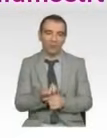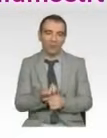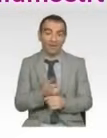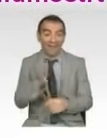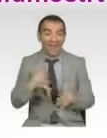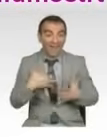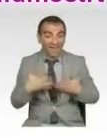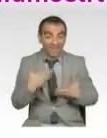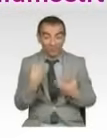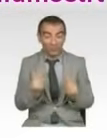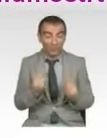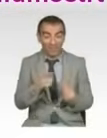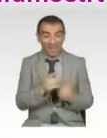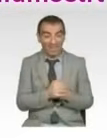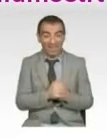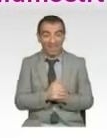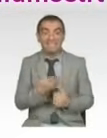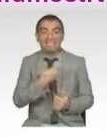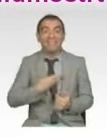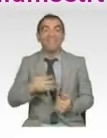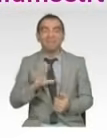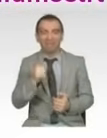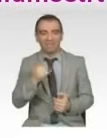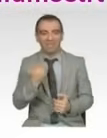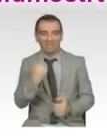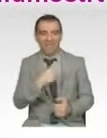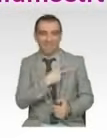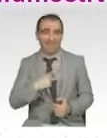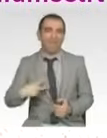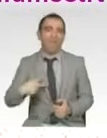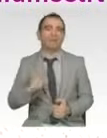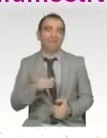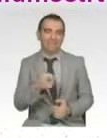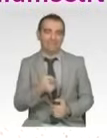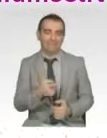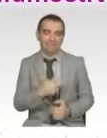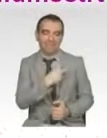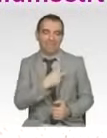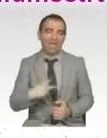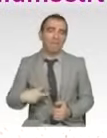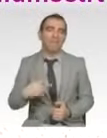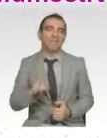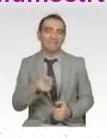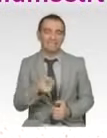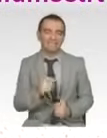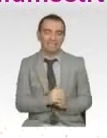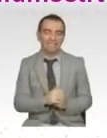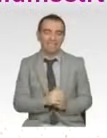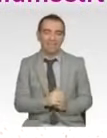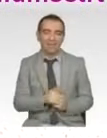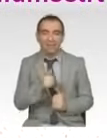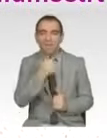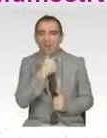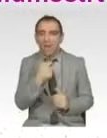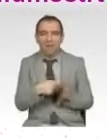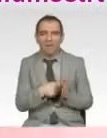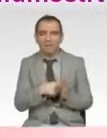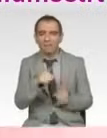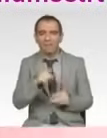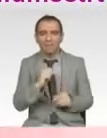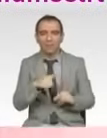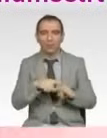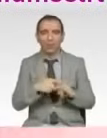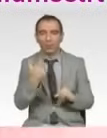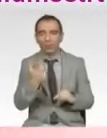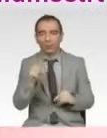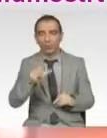Evet, enerji çok güzel. Evet, enerji çok güzel. Sevilmeyecek damat değil yani bence. Aynen. Damadımız iyi. Ne, evet. Neydi? Kayınpederin ismi neydi? Hulusi.